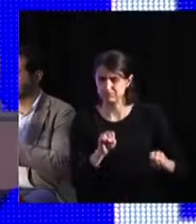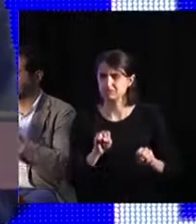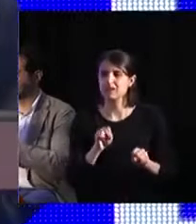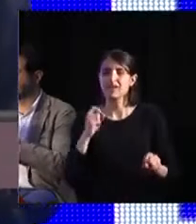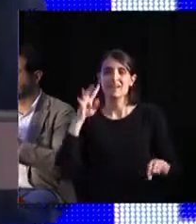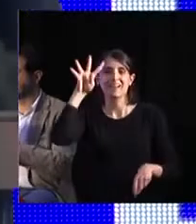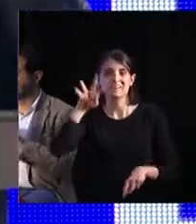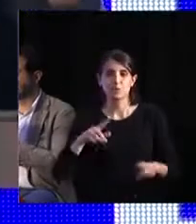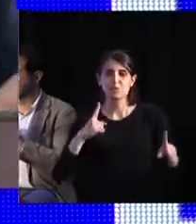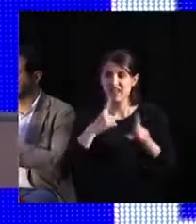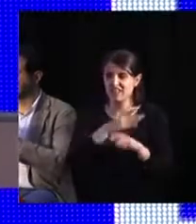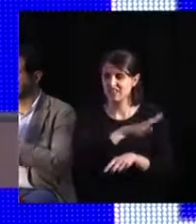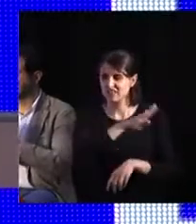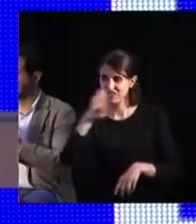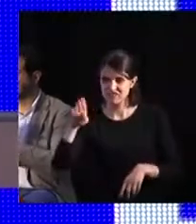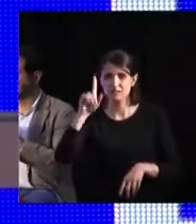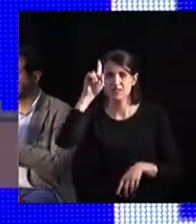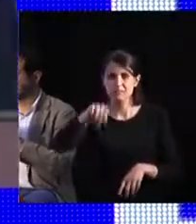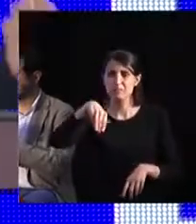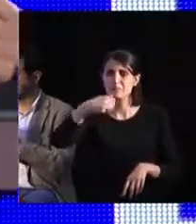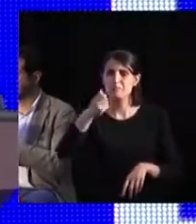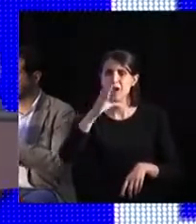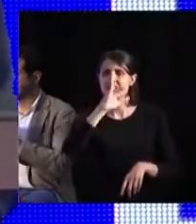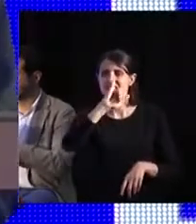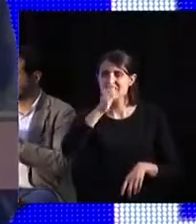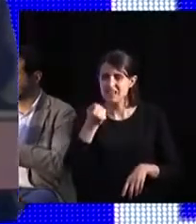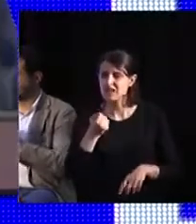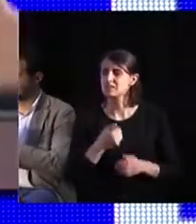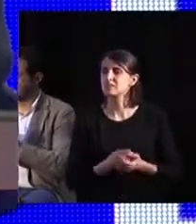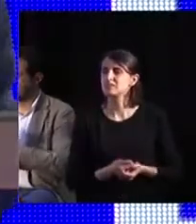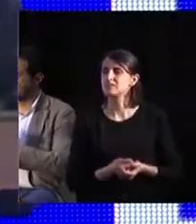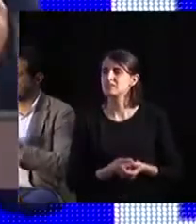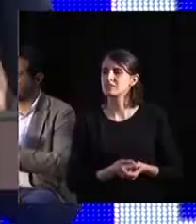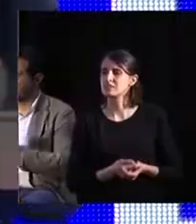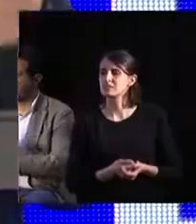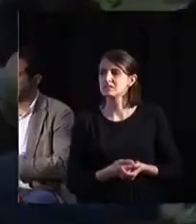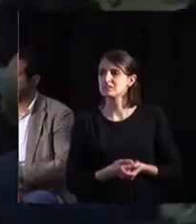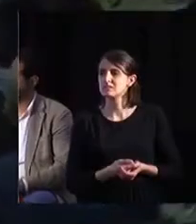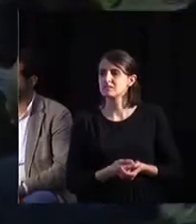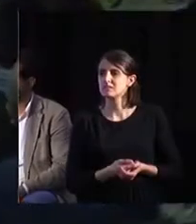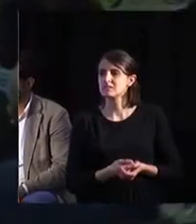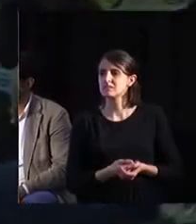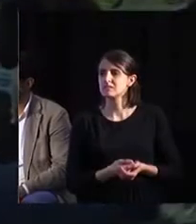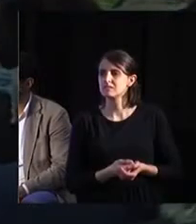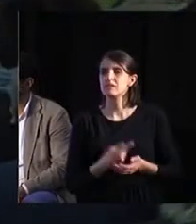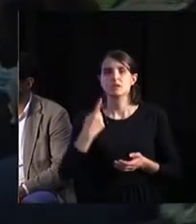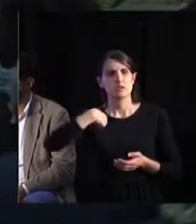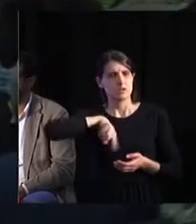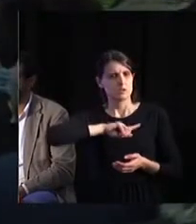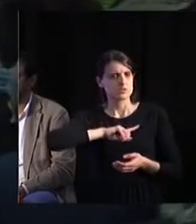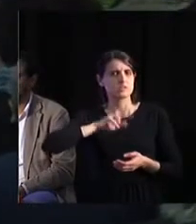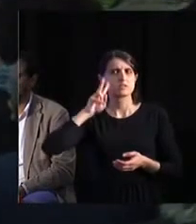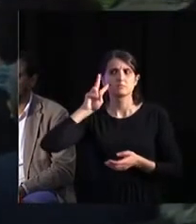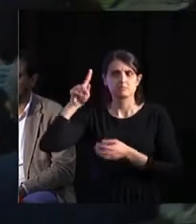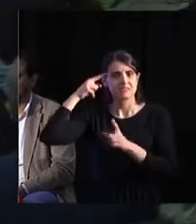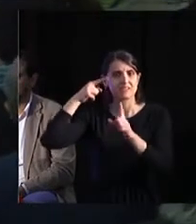Lluís Companys, de Macià. Nosaltres ens sentim hereus de l'obra i l'esperit d'aquests presidents quan